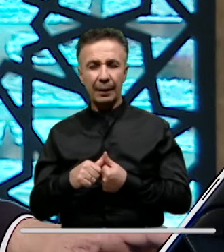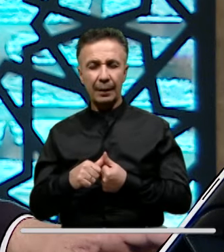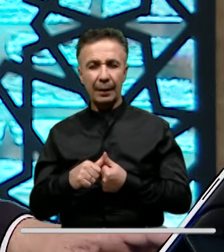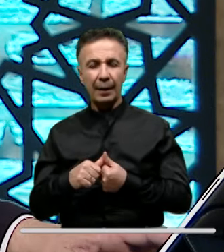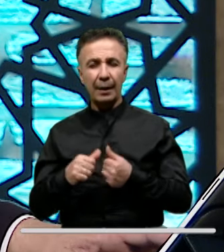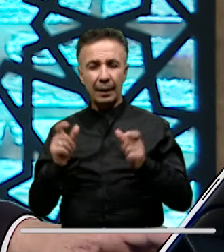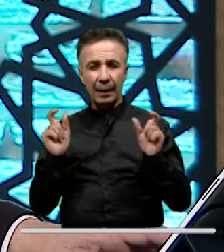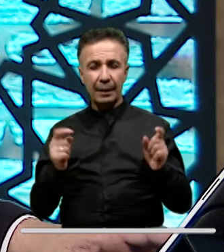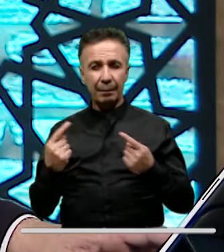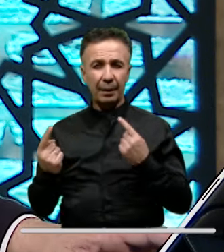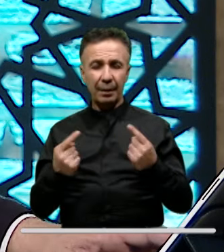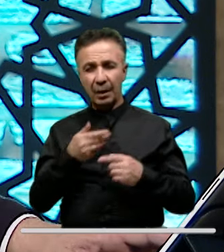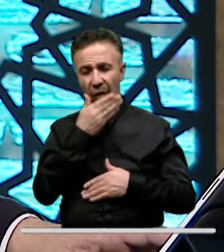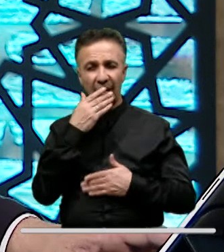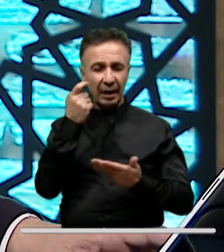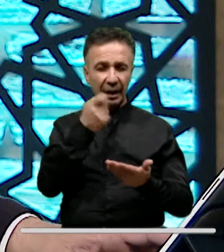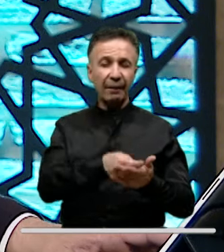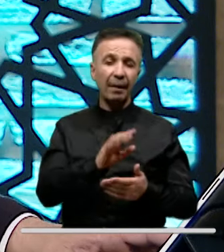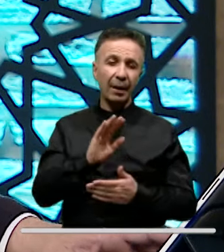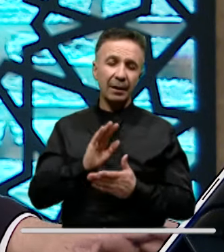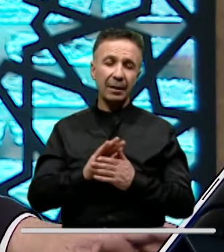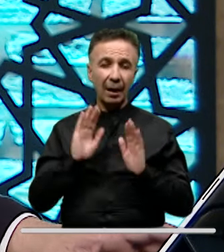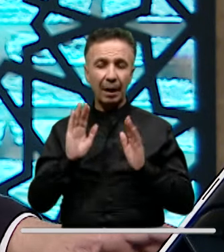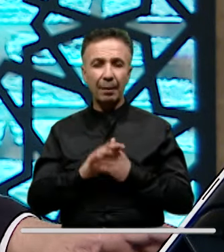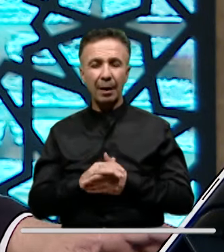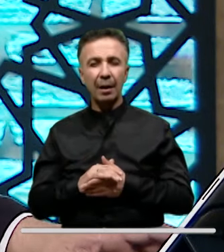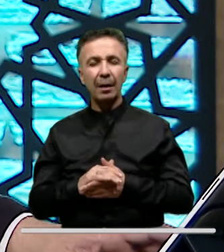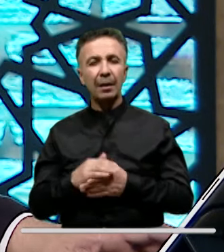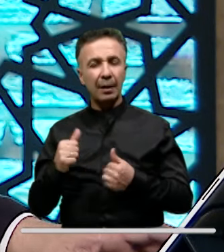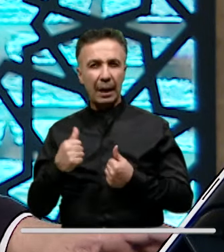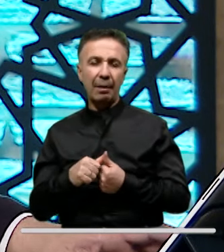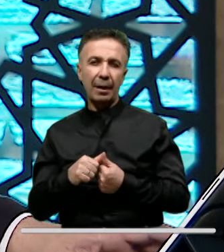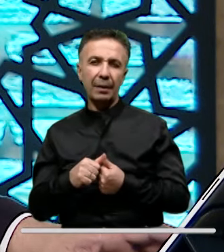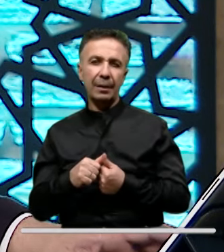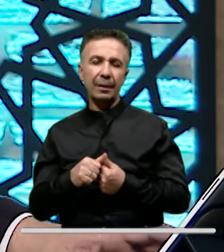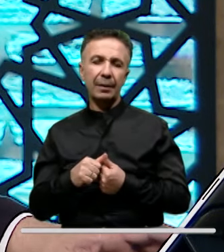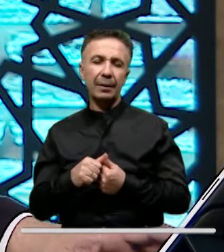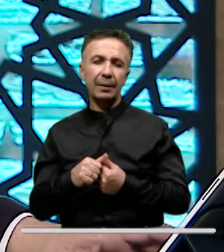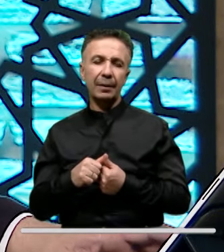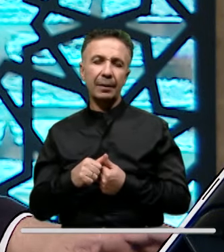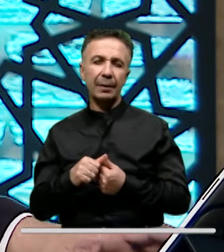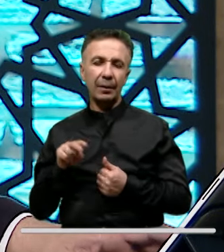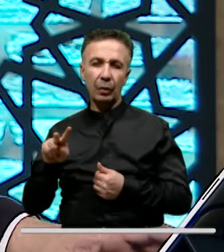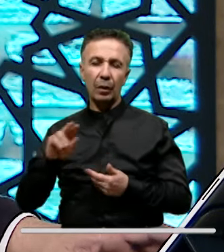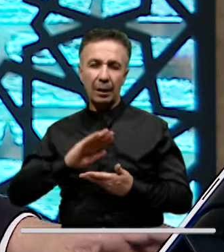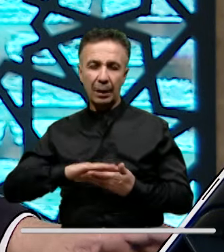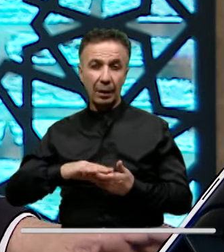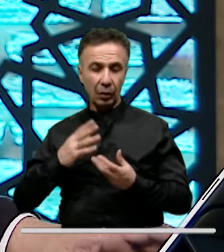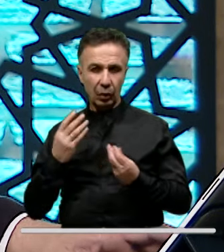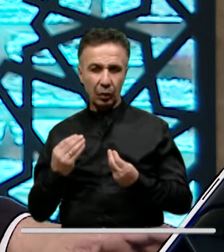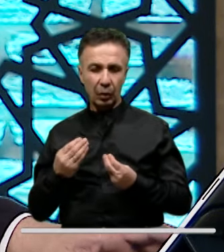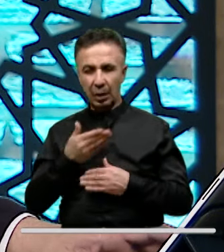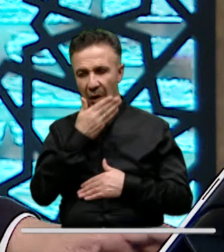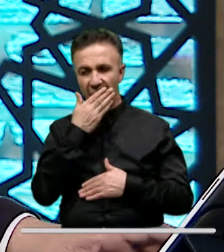fidyelerini vermek zorunda değiller ama kader birlikteliği yaptığınız, birbirinize yol arkadaşlığı yaptığınız birinin